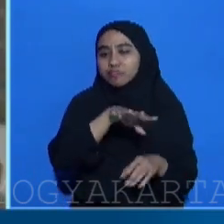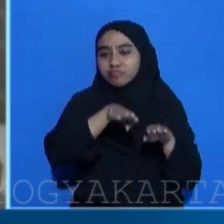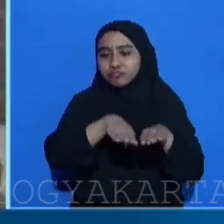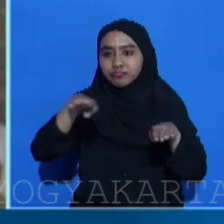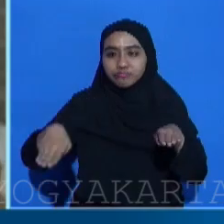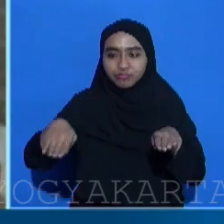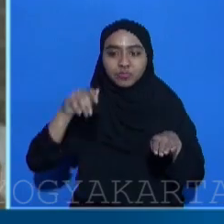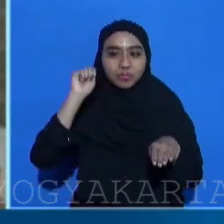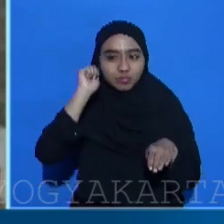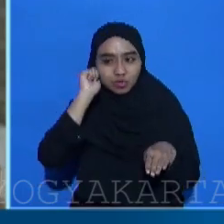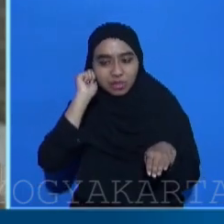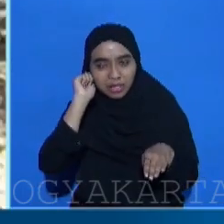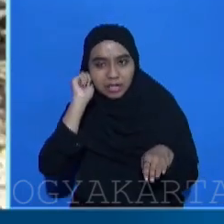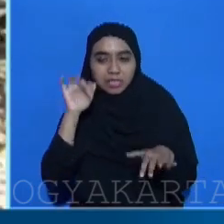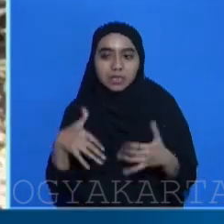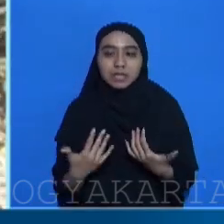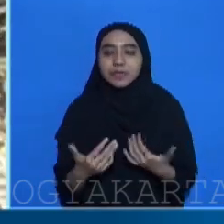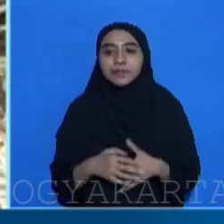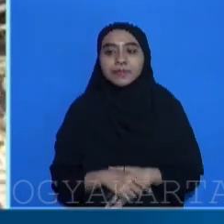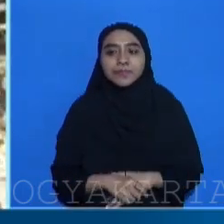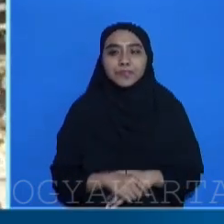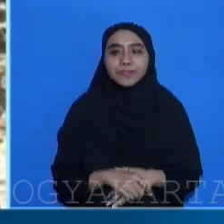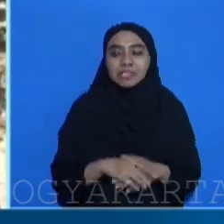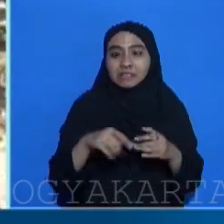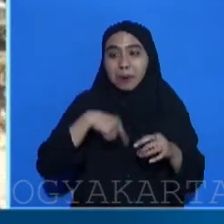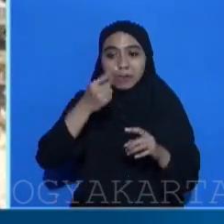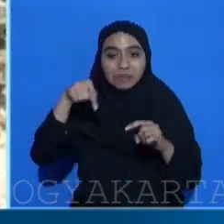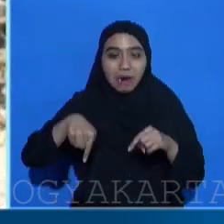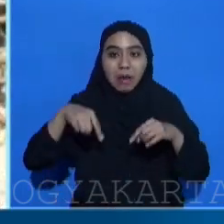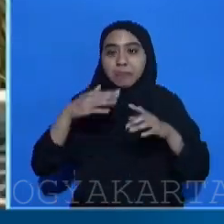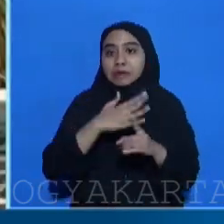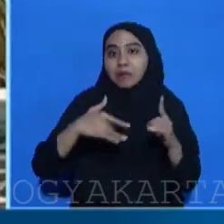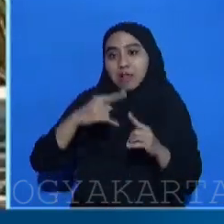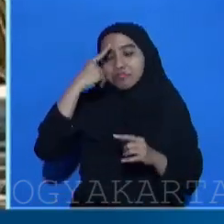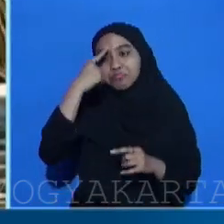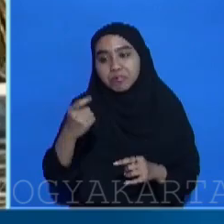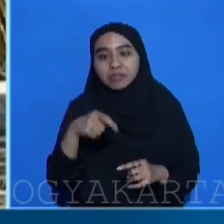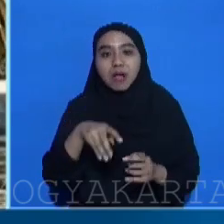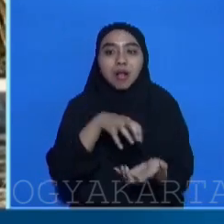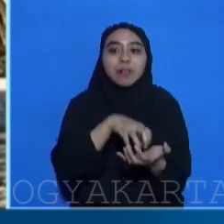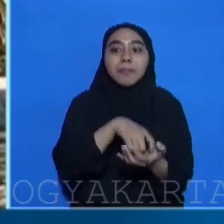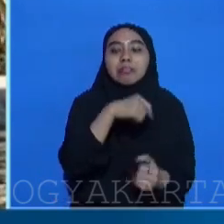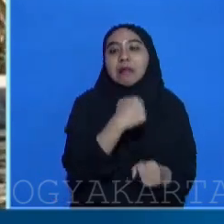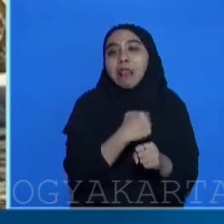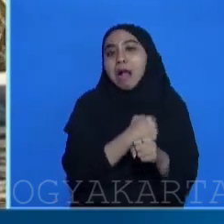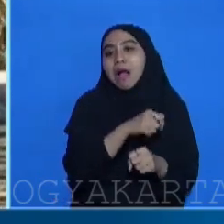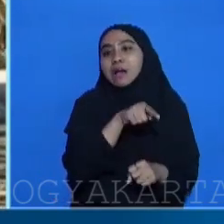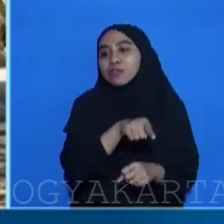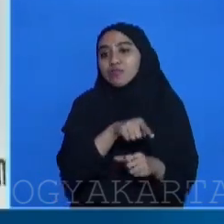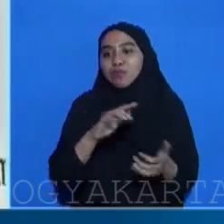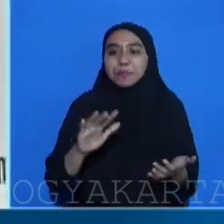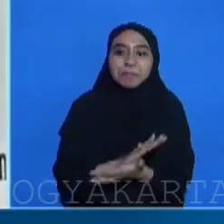Kenanga dan Nyi Gadung Melati hingga sekarang masyarakat sekitar percaya situs Glagah ini merupakan bekas lokasi